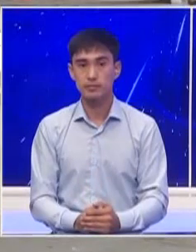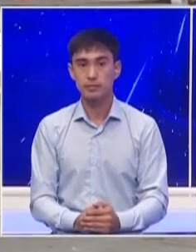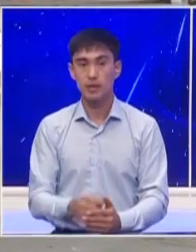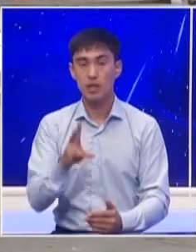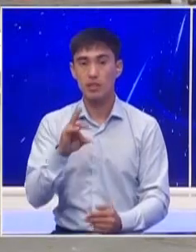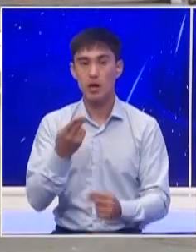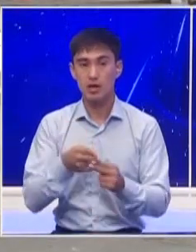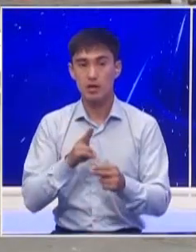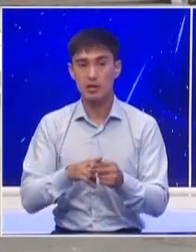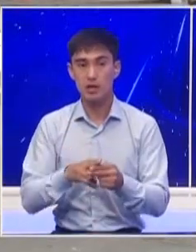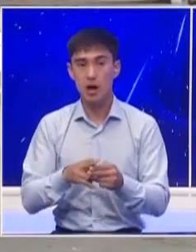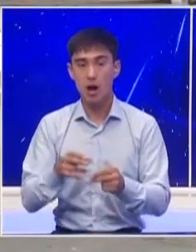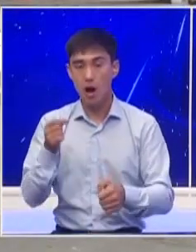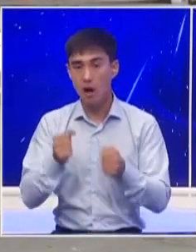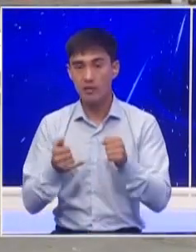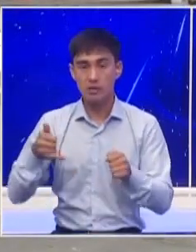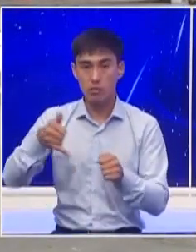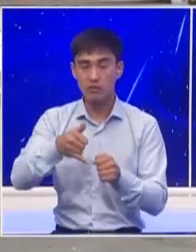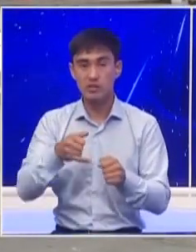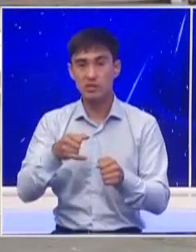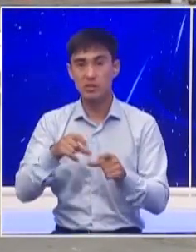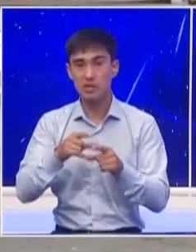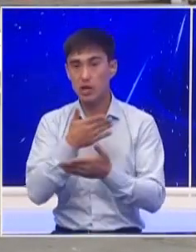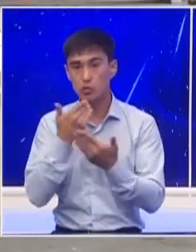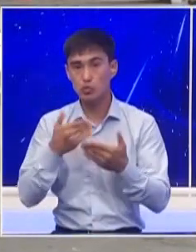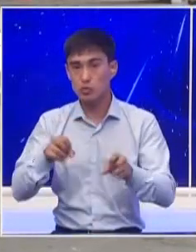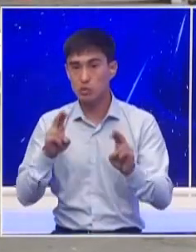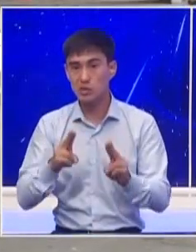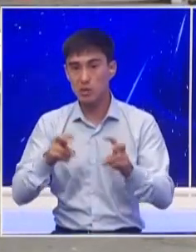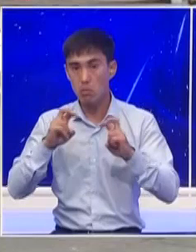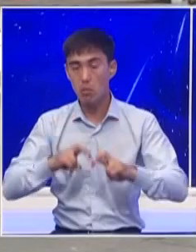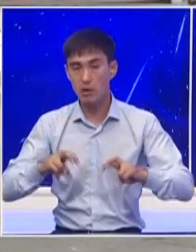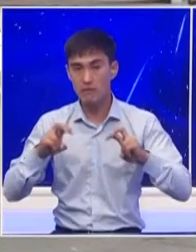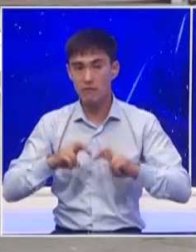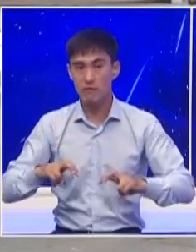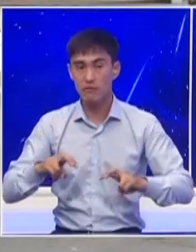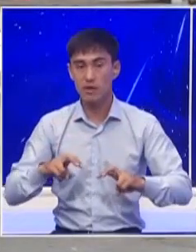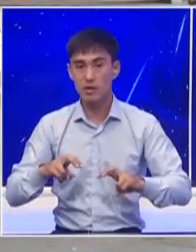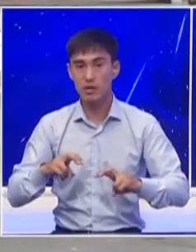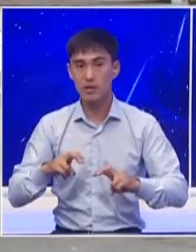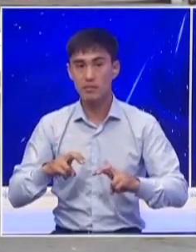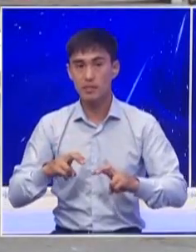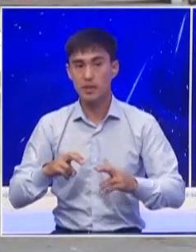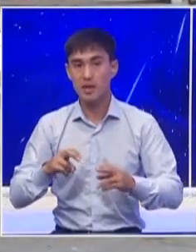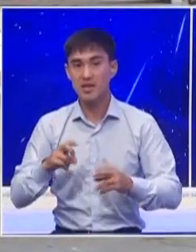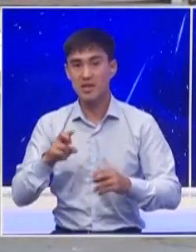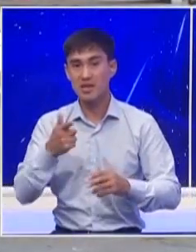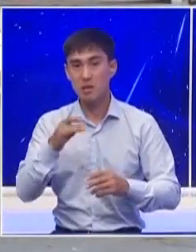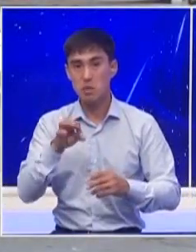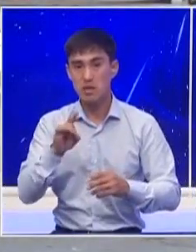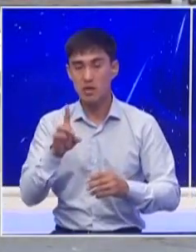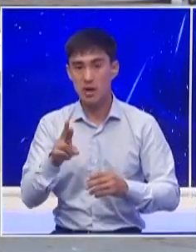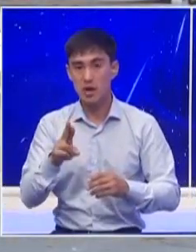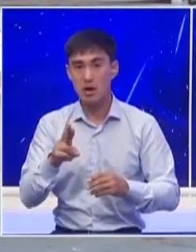На данных автозаправочных станциях отсутствует оборудование по проверке герметичности, пригодности